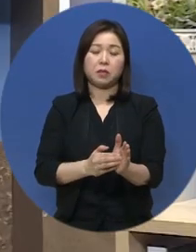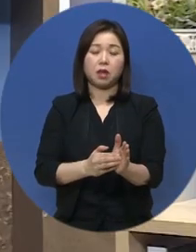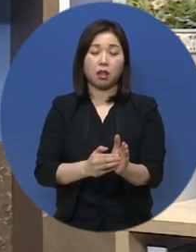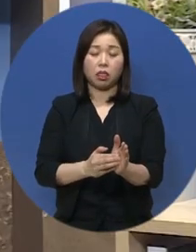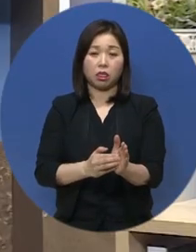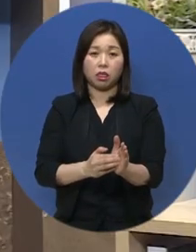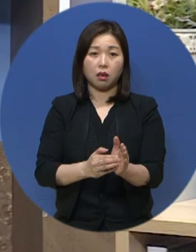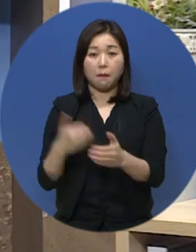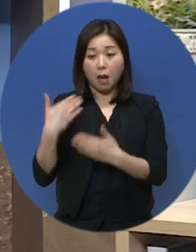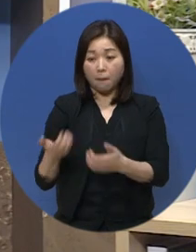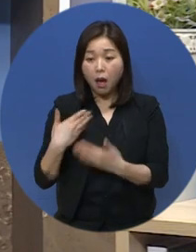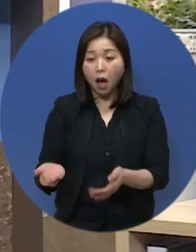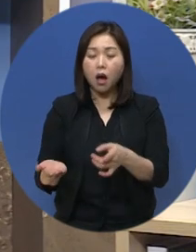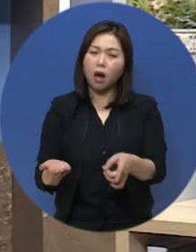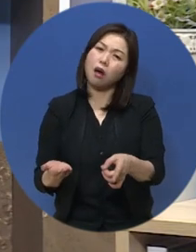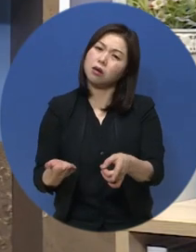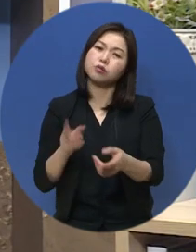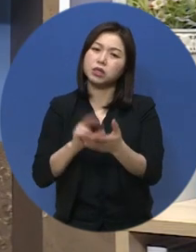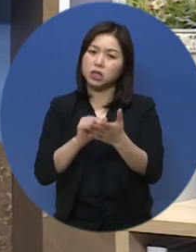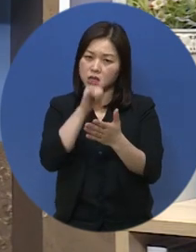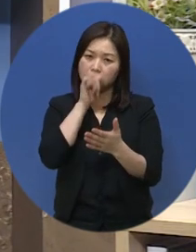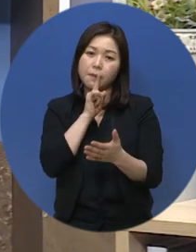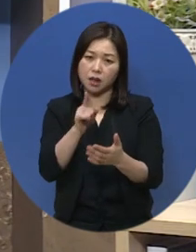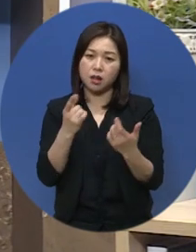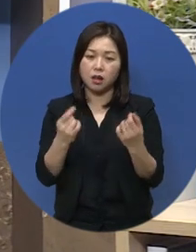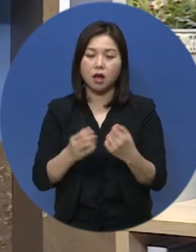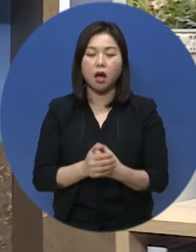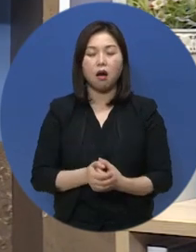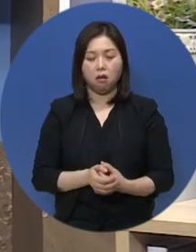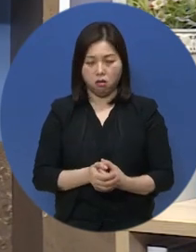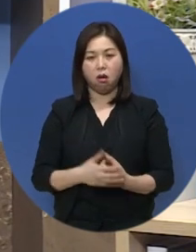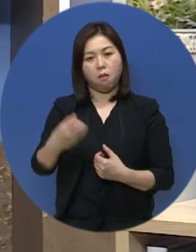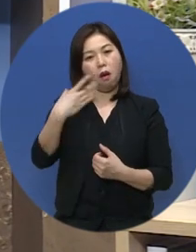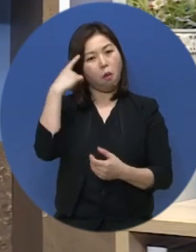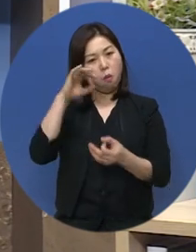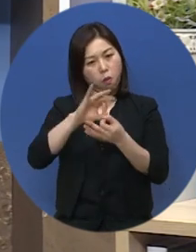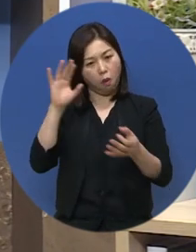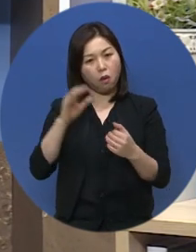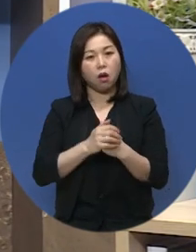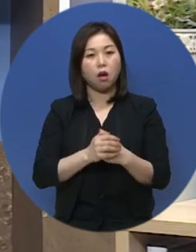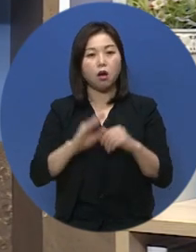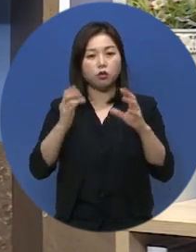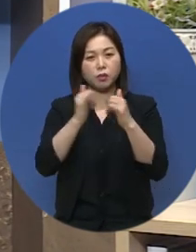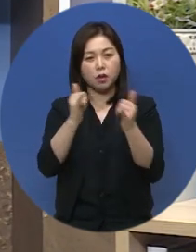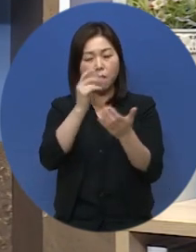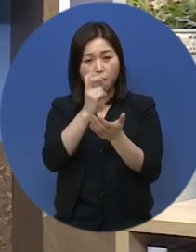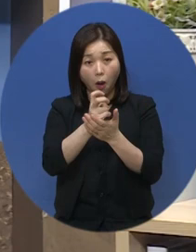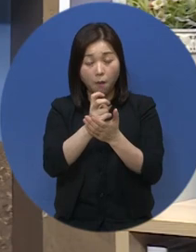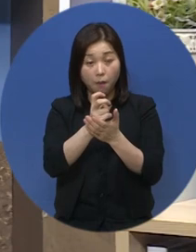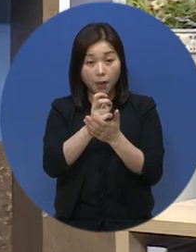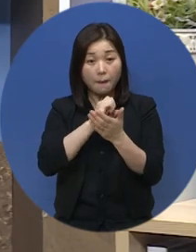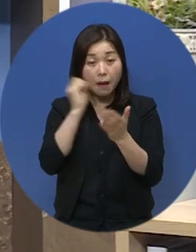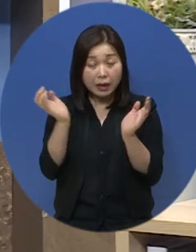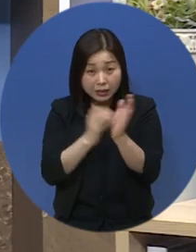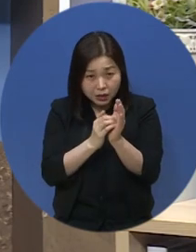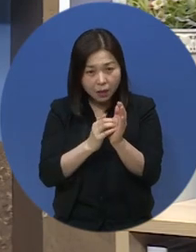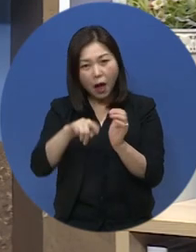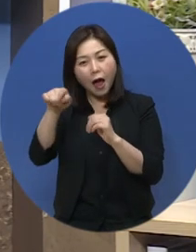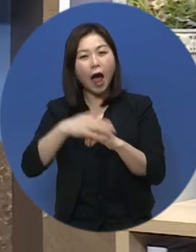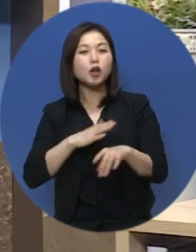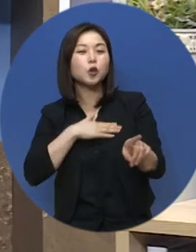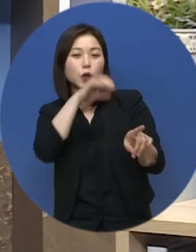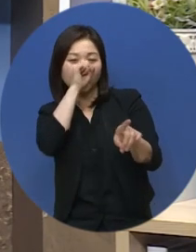대해서는 생각지 못했는데 네네. 막연히 이제 국민들은 이 법안이 많이 통과가 됐다고 하면은 좋은 거라고 생각을